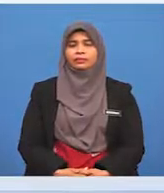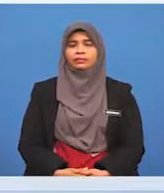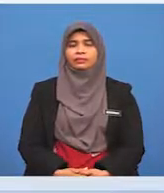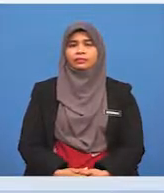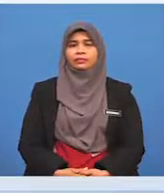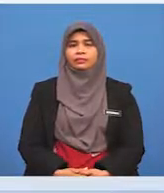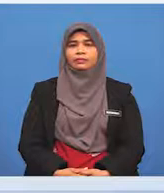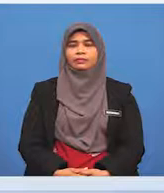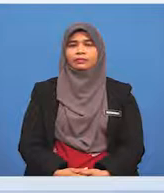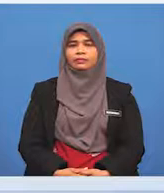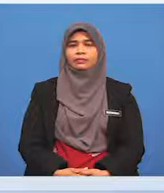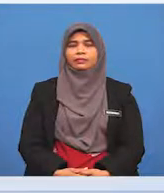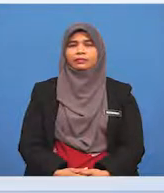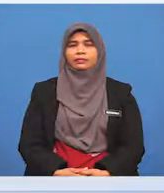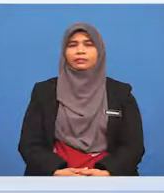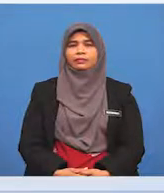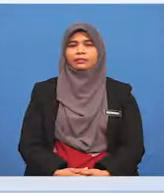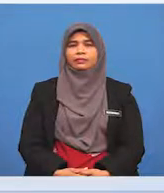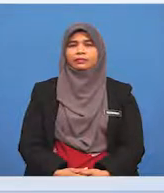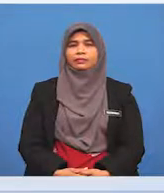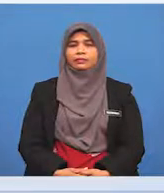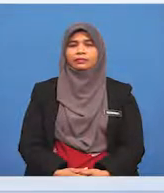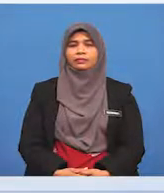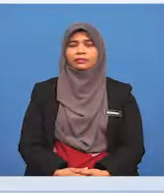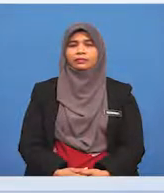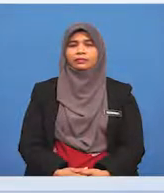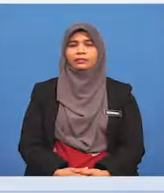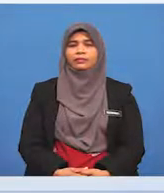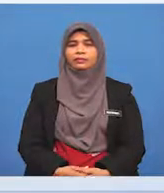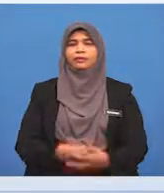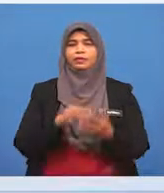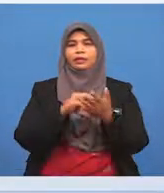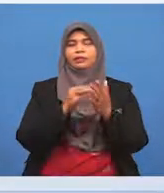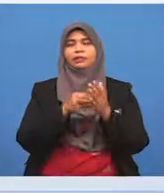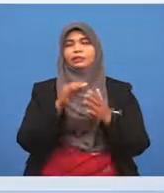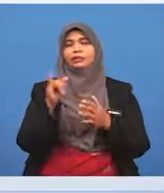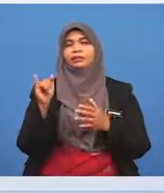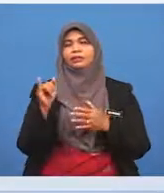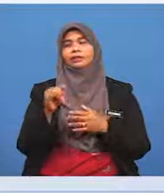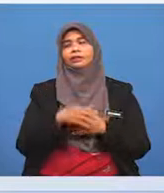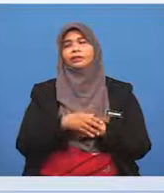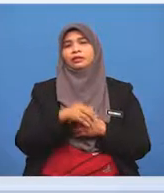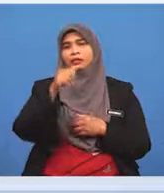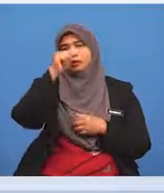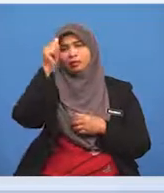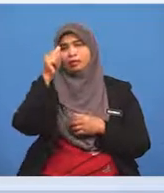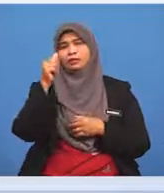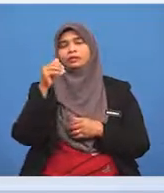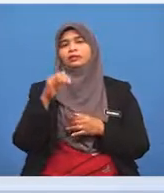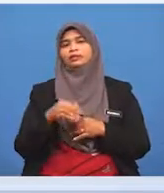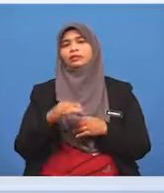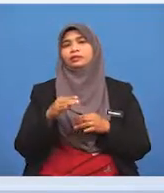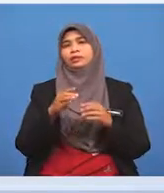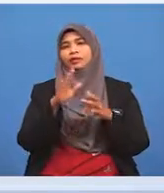Maksudnya, Allah jualah yang menciptakan langit dan bumi dengan segala